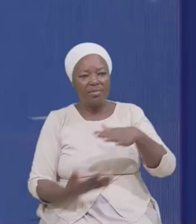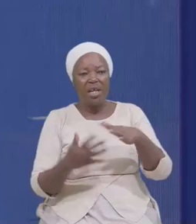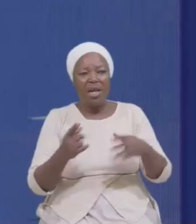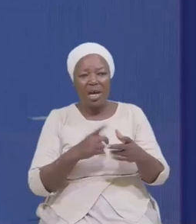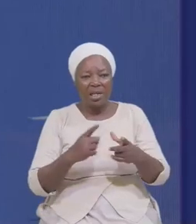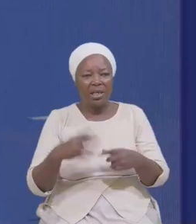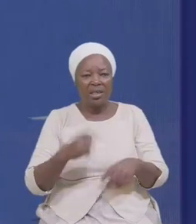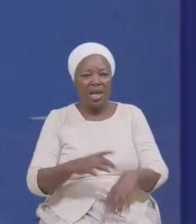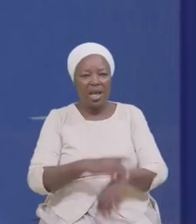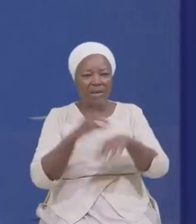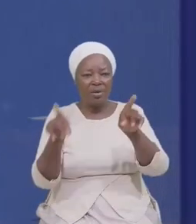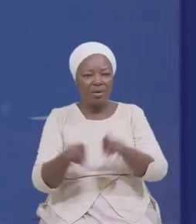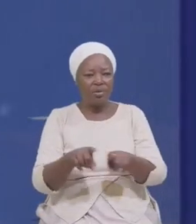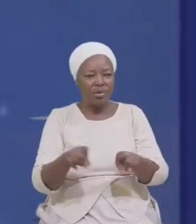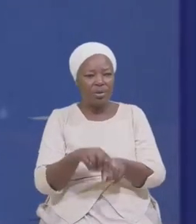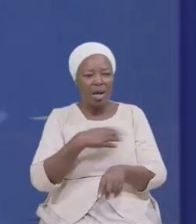Verset